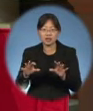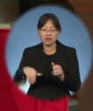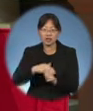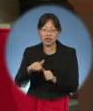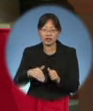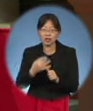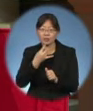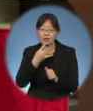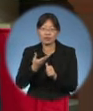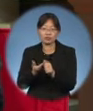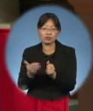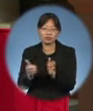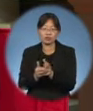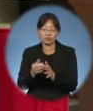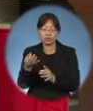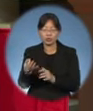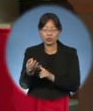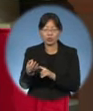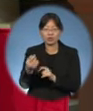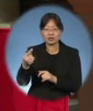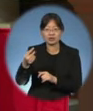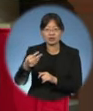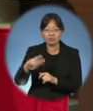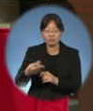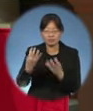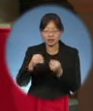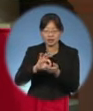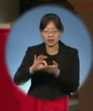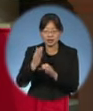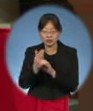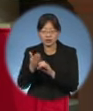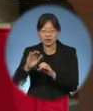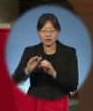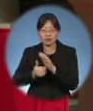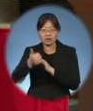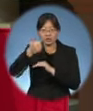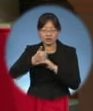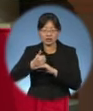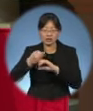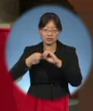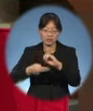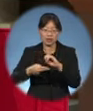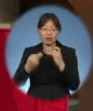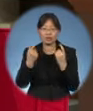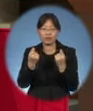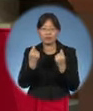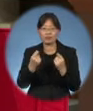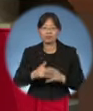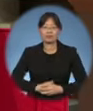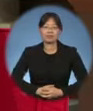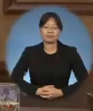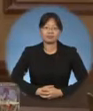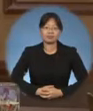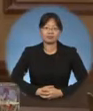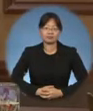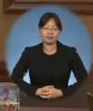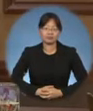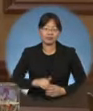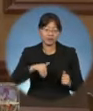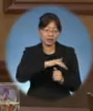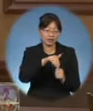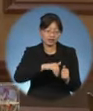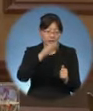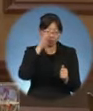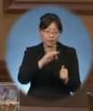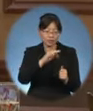자극밖에 되지 못합니다. 돈은 몇 천만 원을 쓰실지 몰라도 예. 성취는 거의 이루어지지 못할 가능성이 많죠. 불행히도. 그 자극도 그게